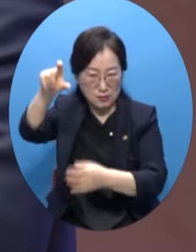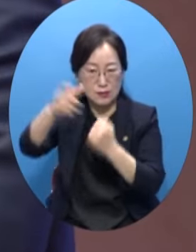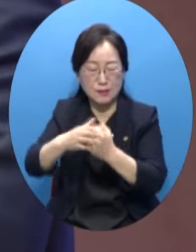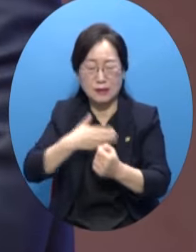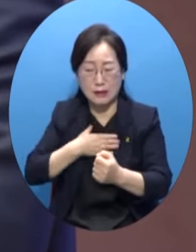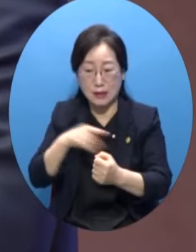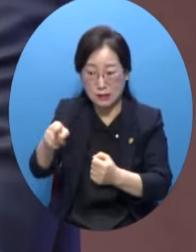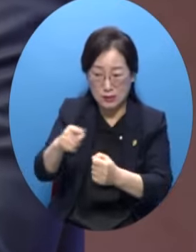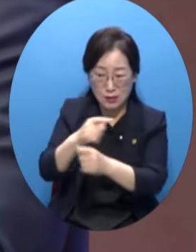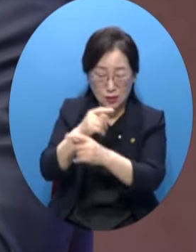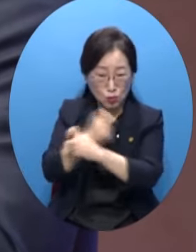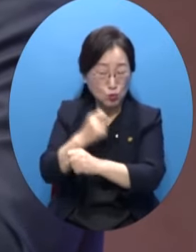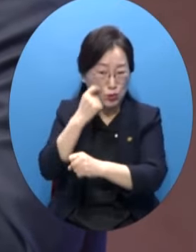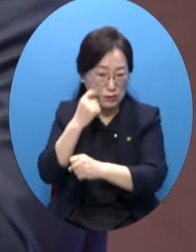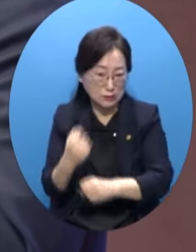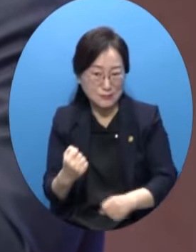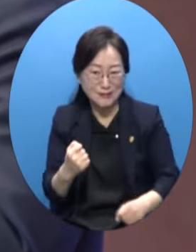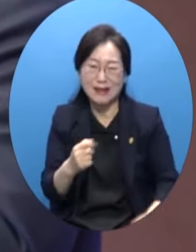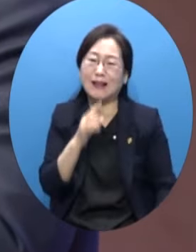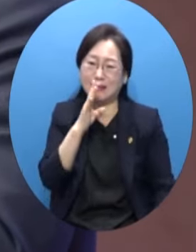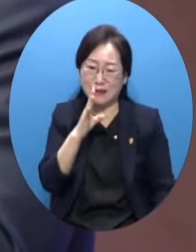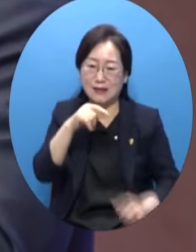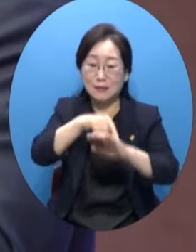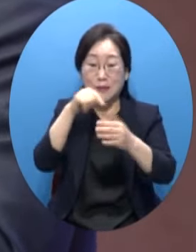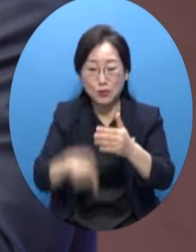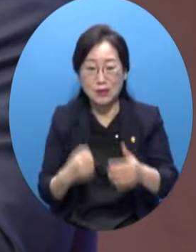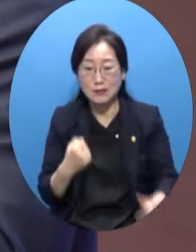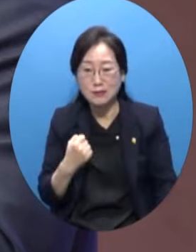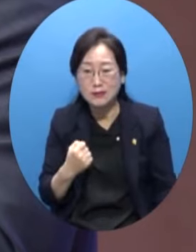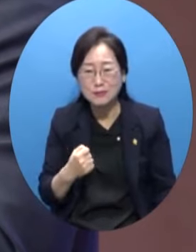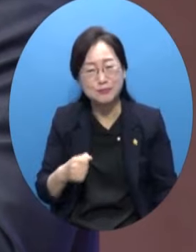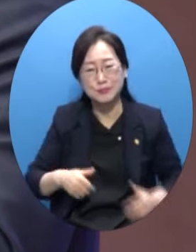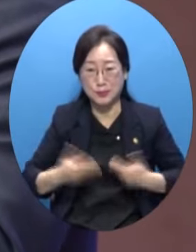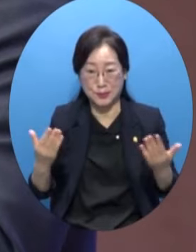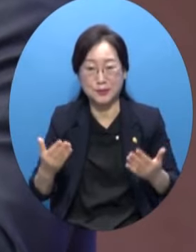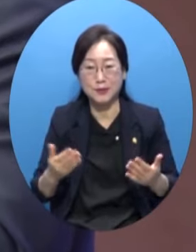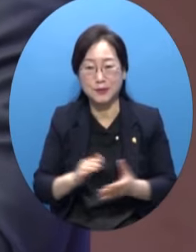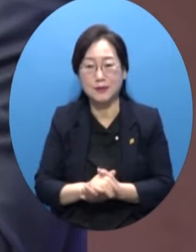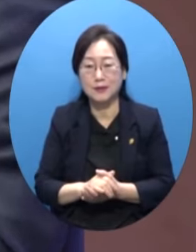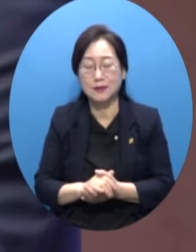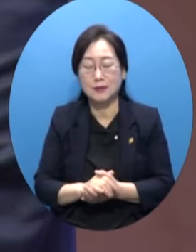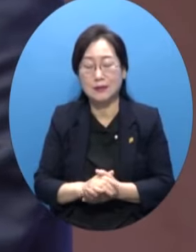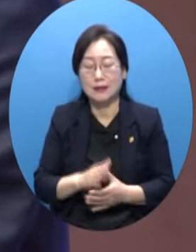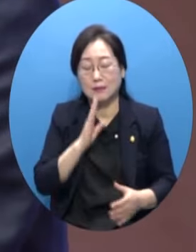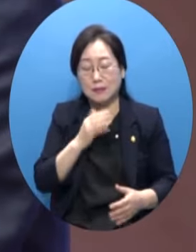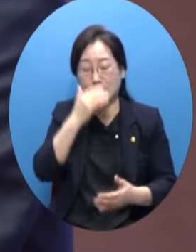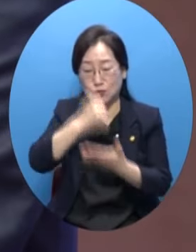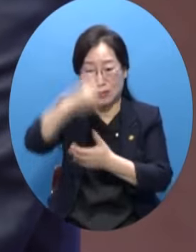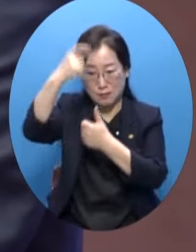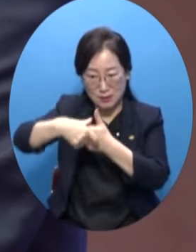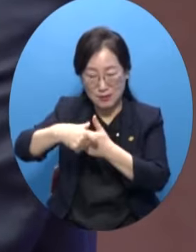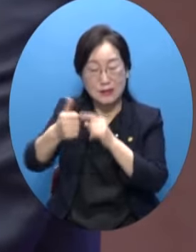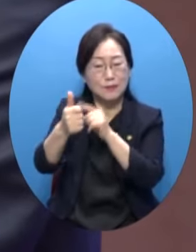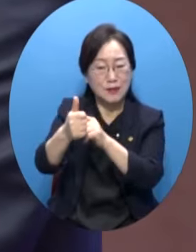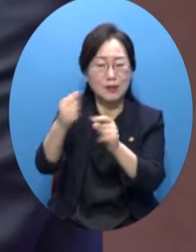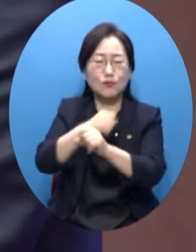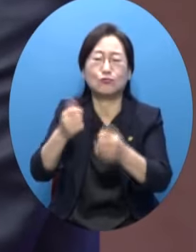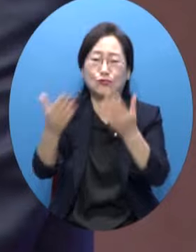사람들을 용서하지 못하고 이 마음속에 원한을 품고 사느냐. 그래서 자기의 누명을 씌운 사람을